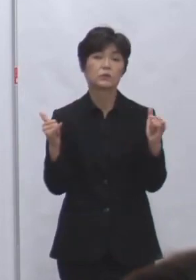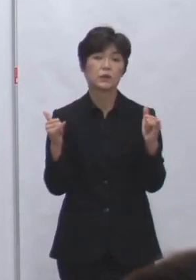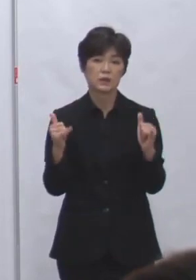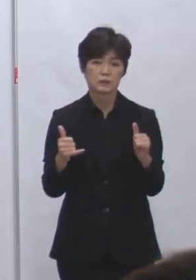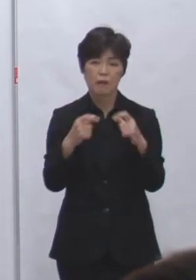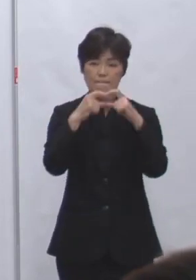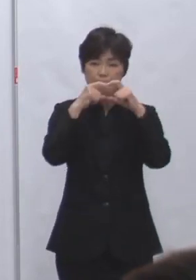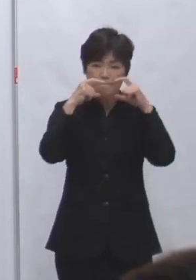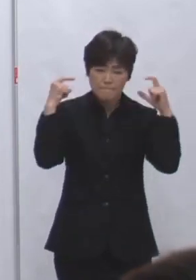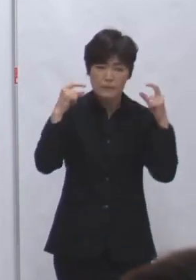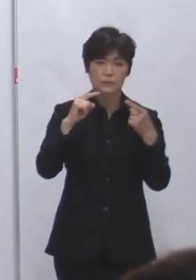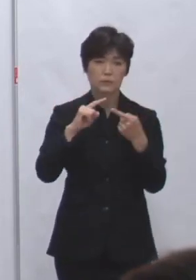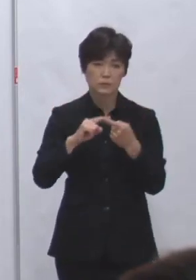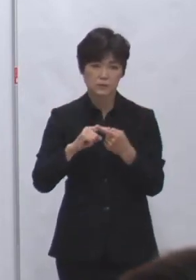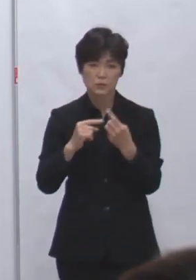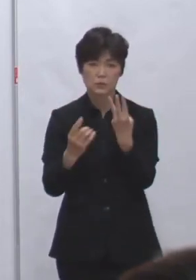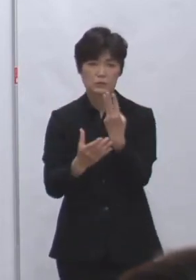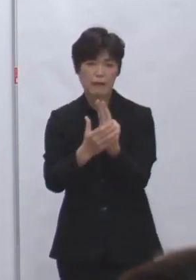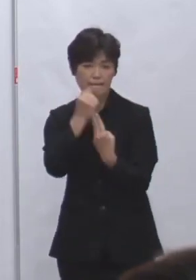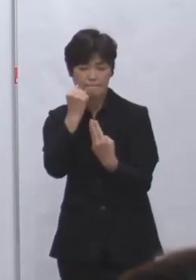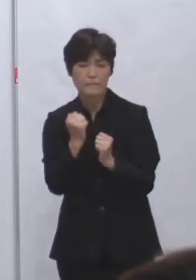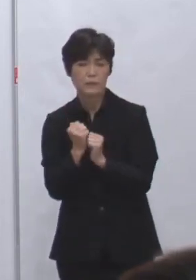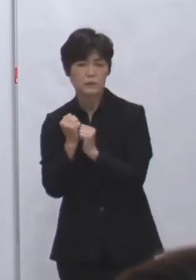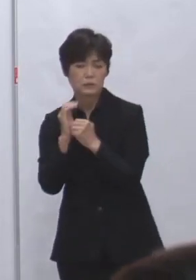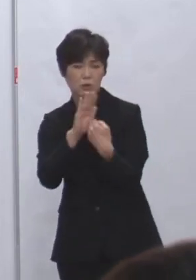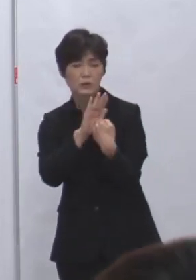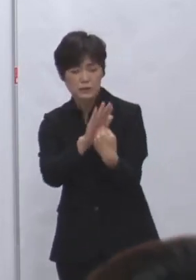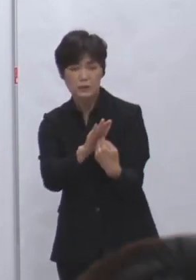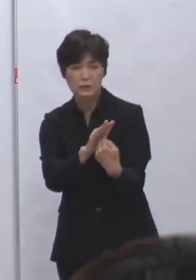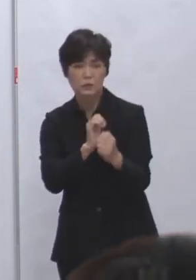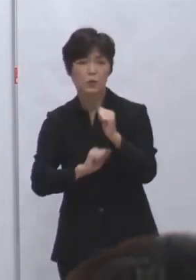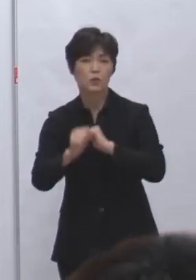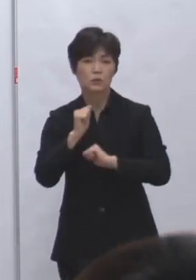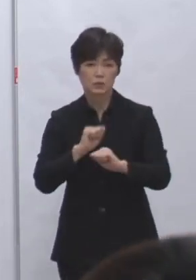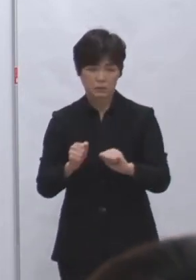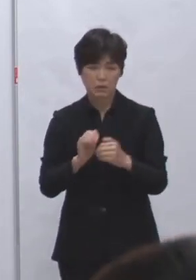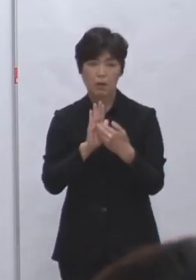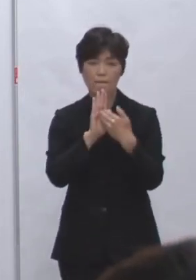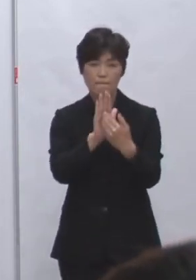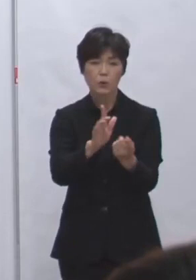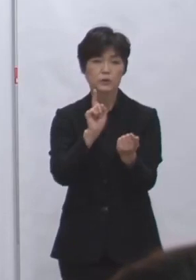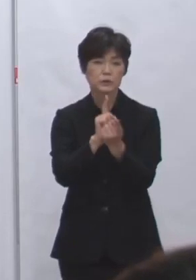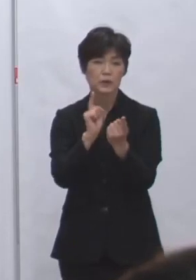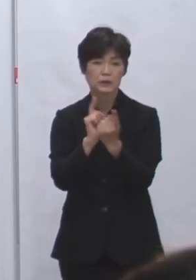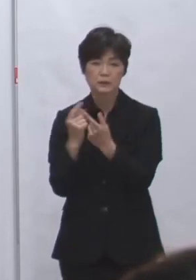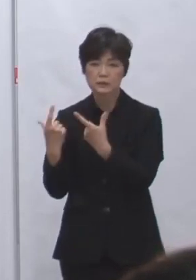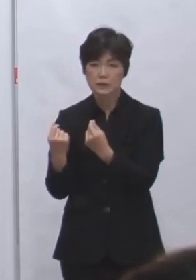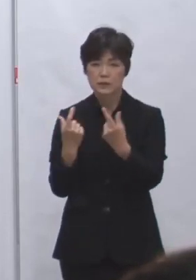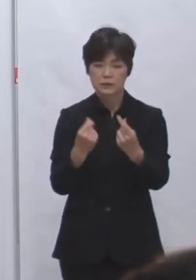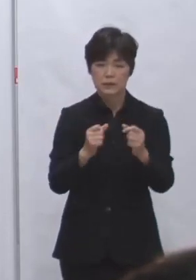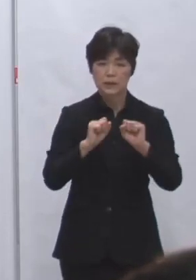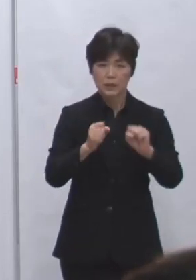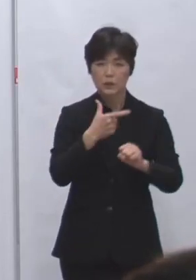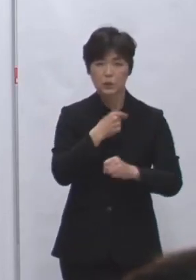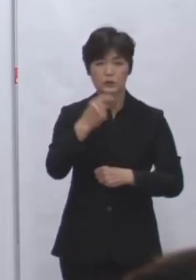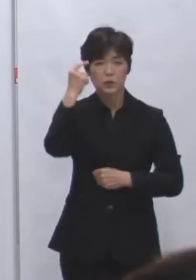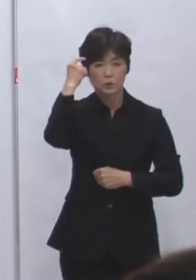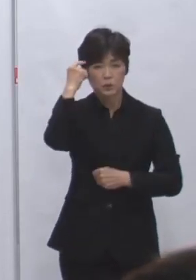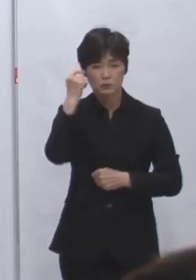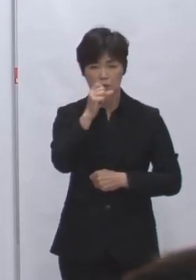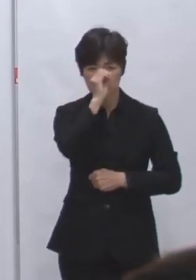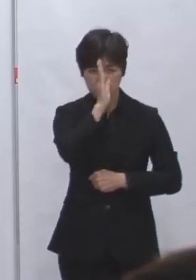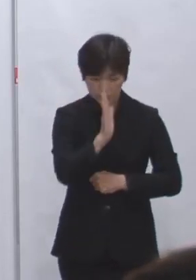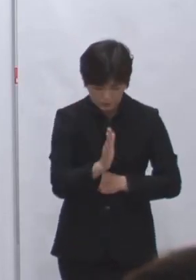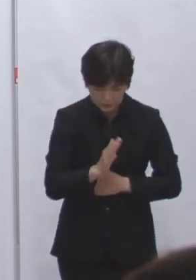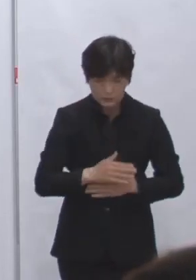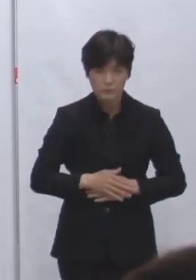マスクの着用や3密を避ける行動など、感染防止対策の徹底をお願い申し上げます。どうぞよろし